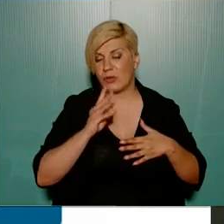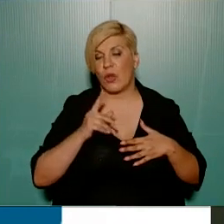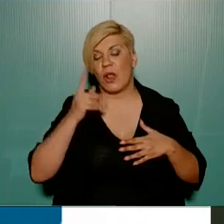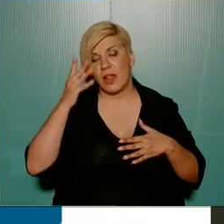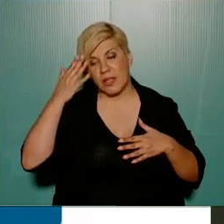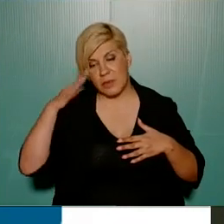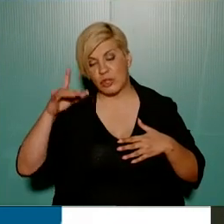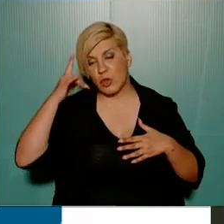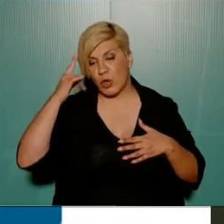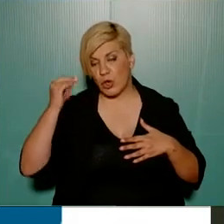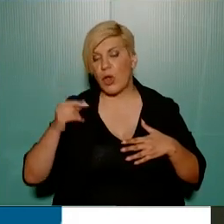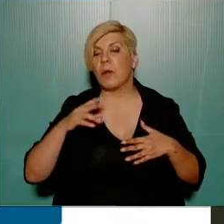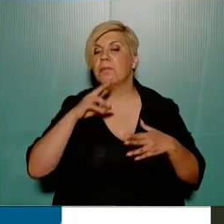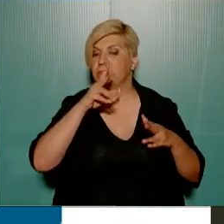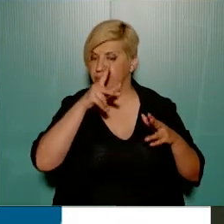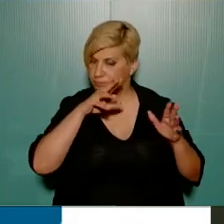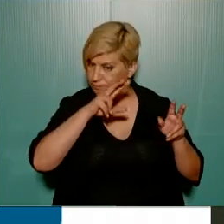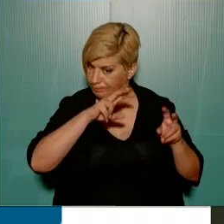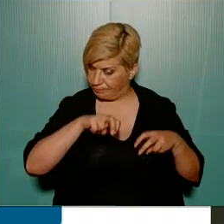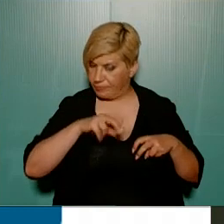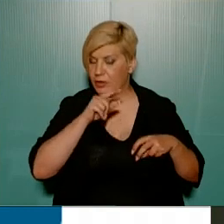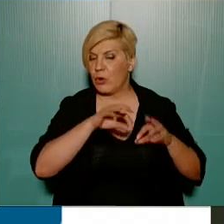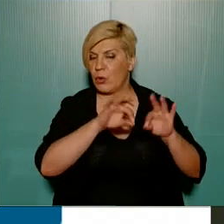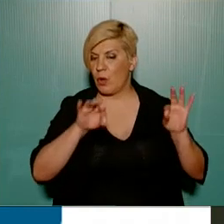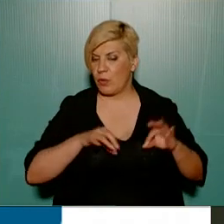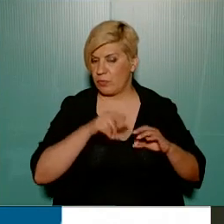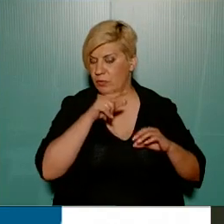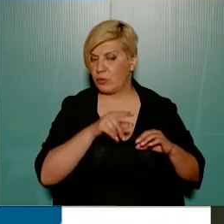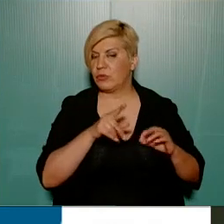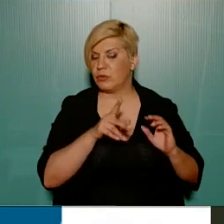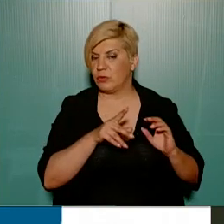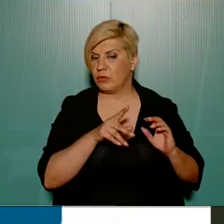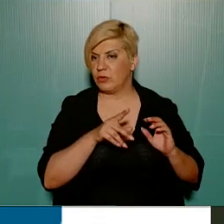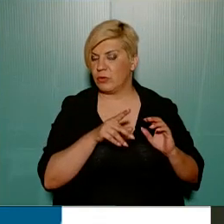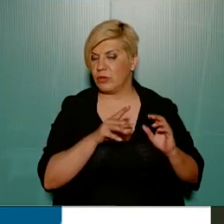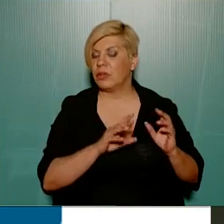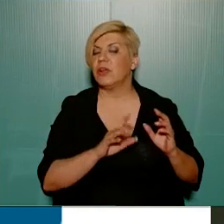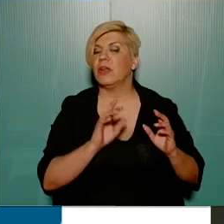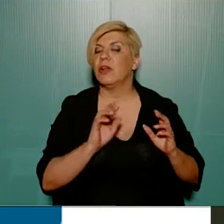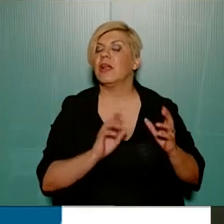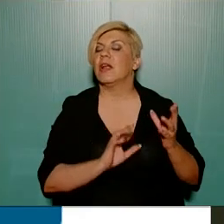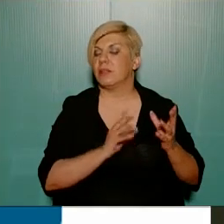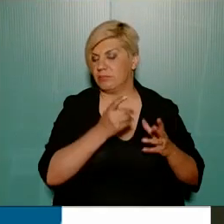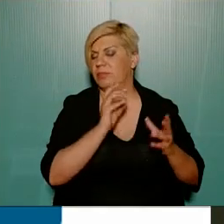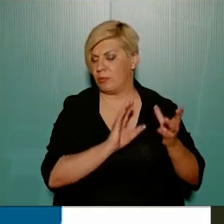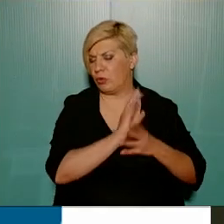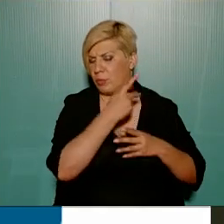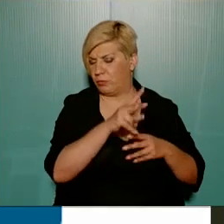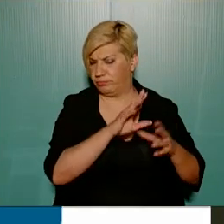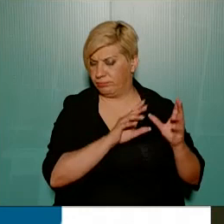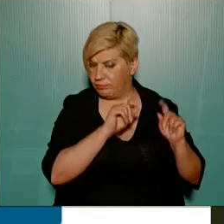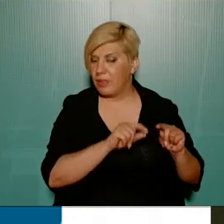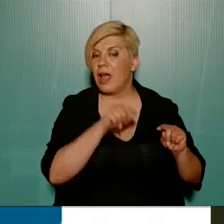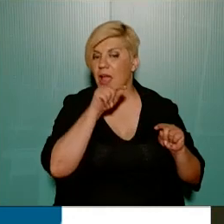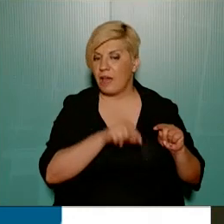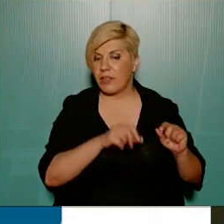Λύκειο, έκοψε ένα κομμάτι από το παλιό οικόπεδο της εταιρείας τροχιοδρόμων και ηλεκτροφωτισμού.